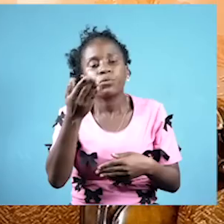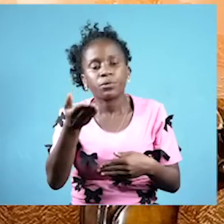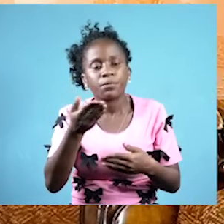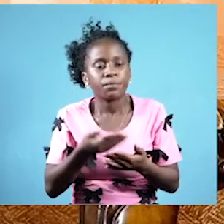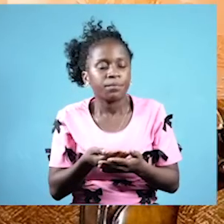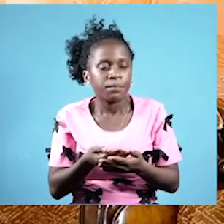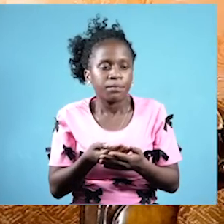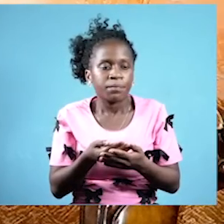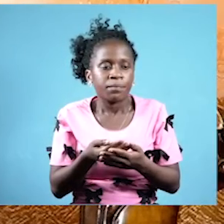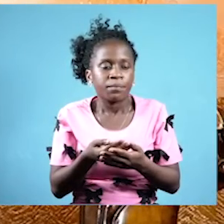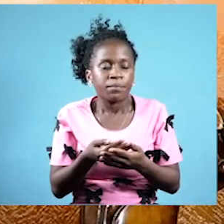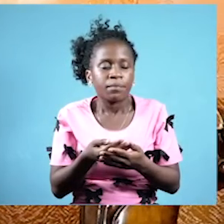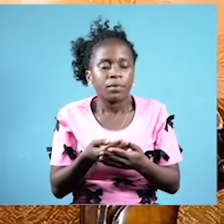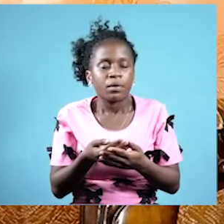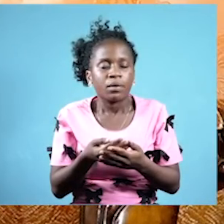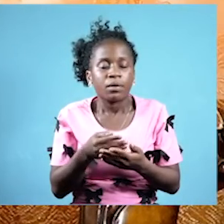Jamhuri.